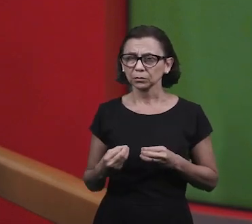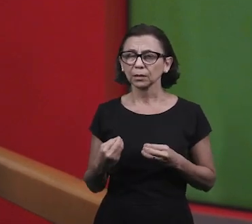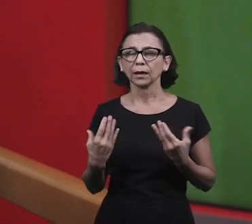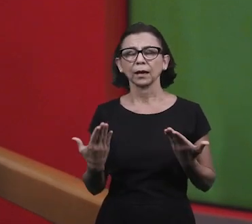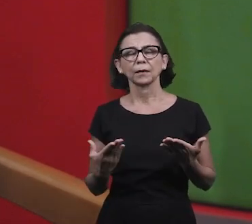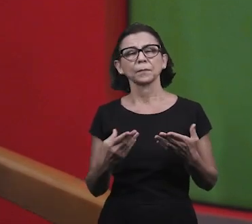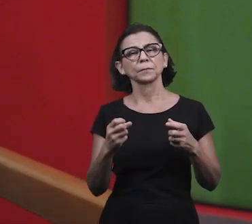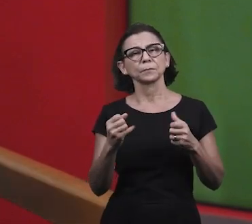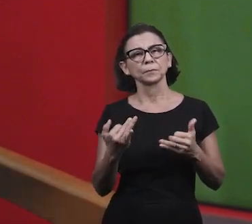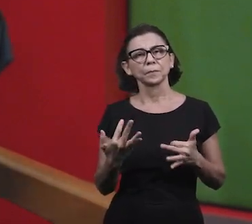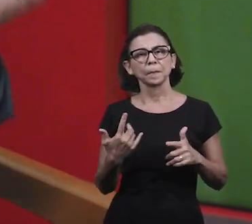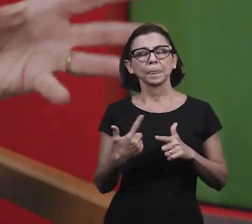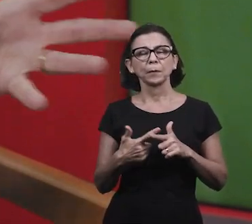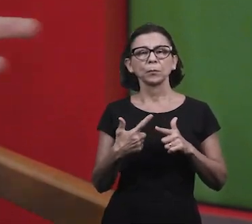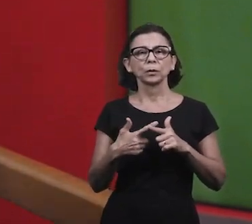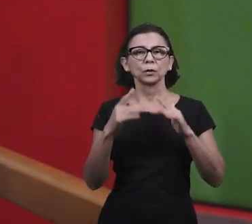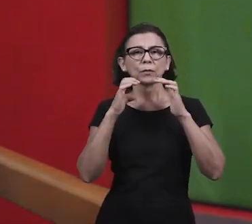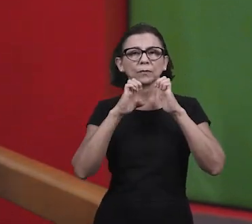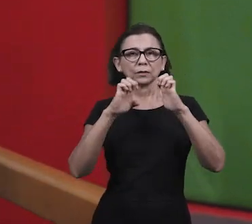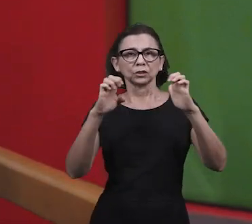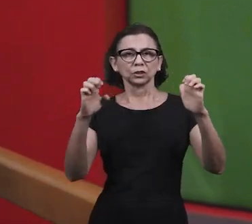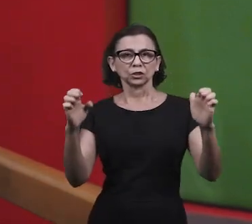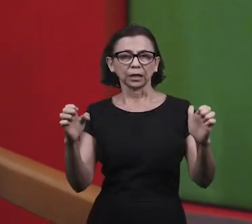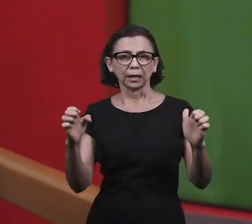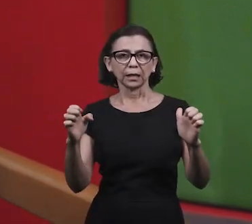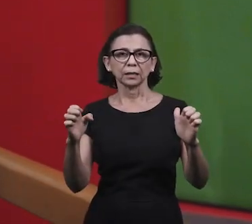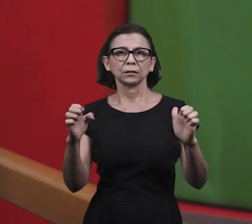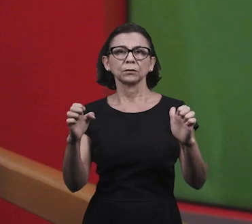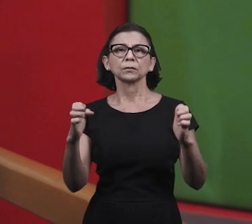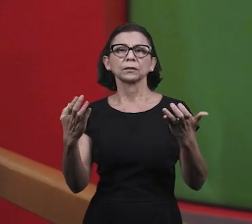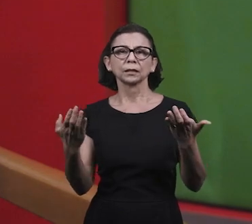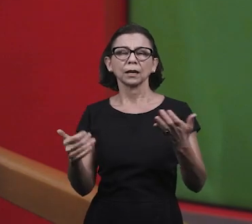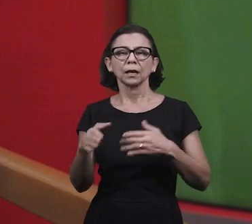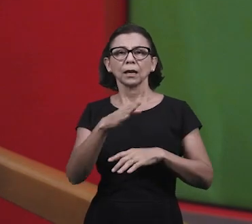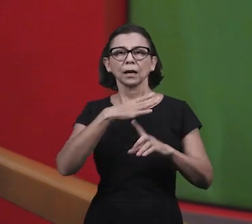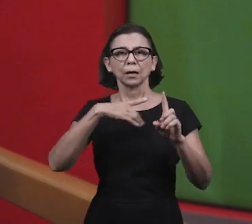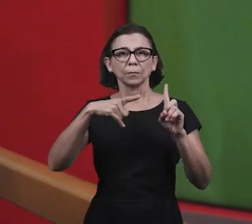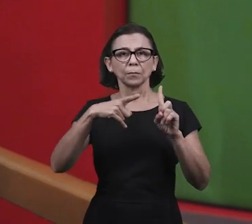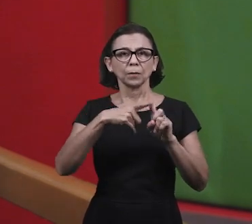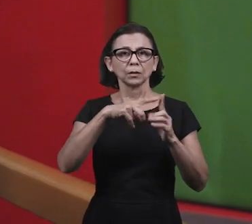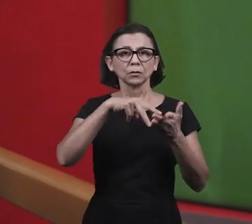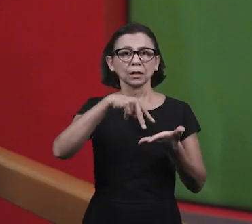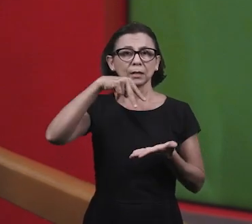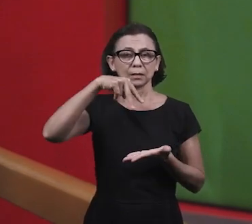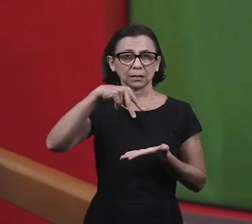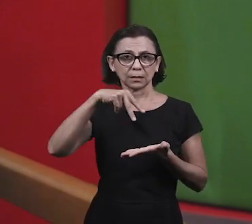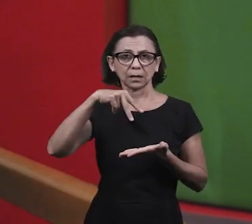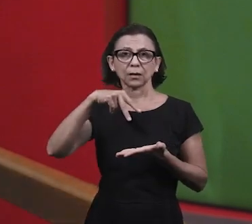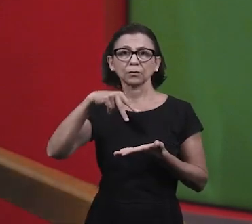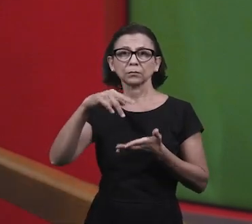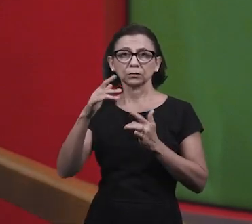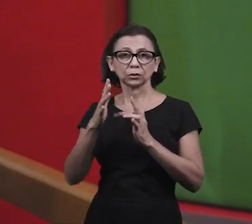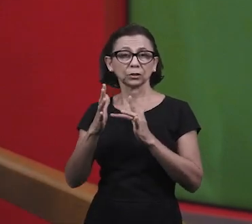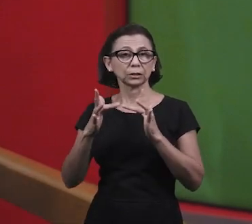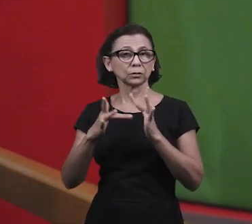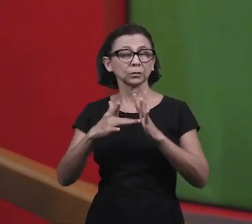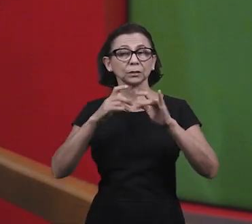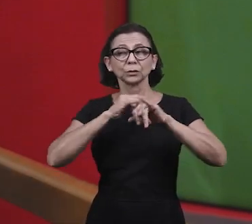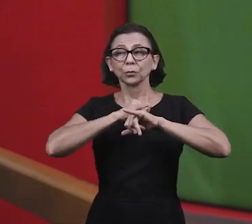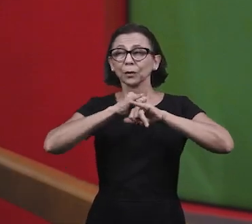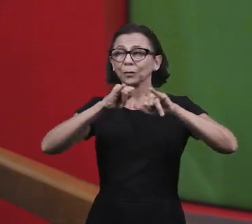l'évangile, la parole de Dieu, la mort, la résurrection du Seigneur Jésus, l'œuvre de son